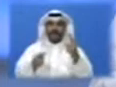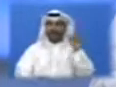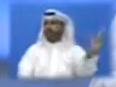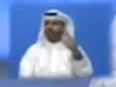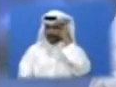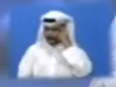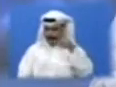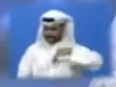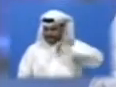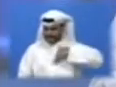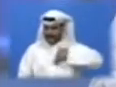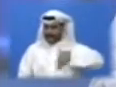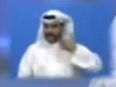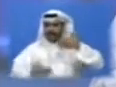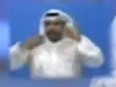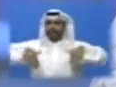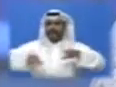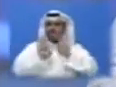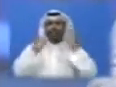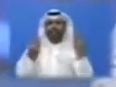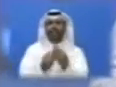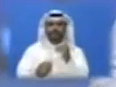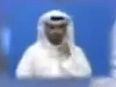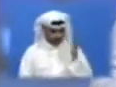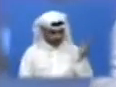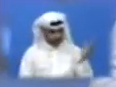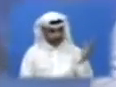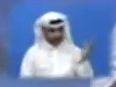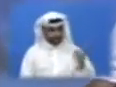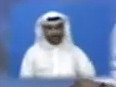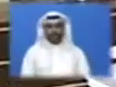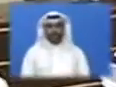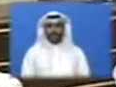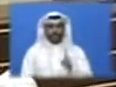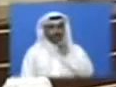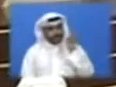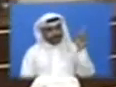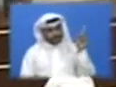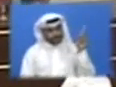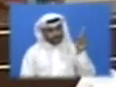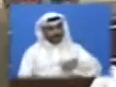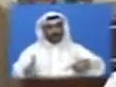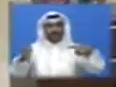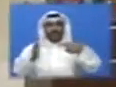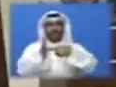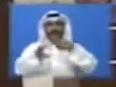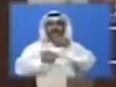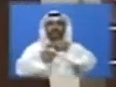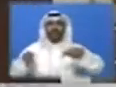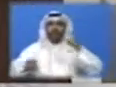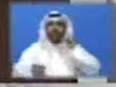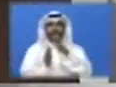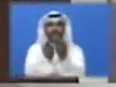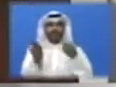معاناة وطموح هذه الفئة في المجتمع. جامعة الكويت ممثلة بكلية الآداب